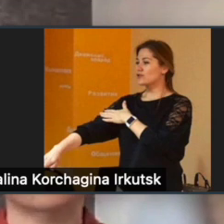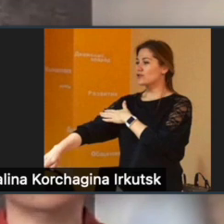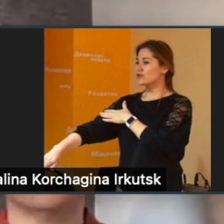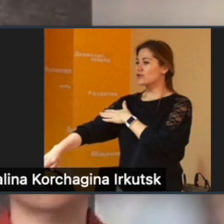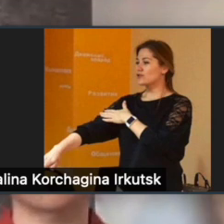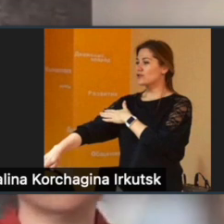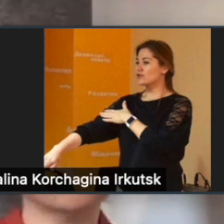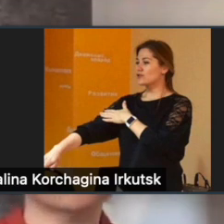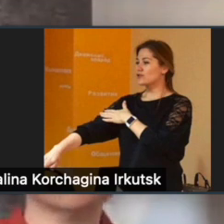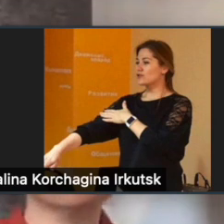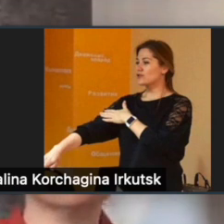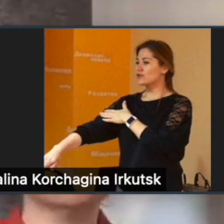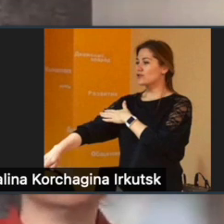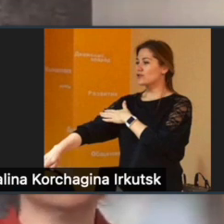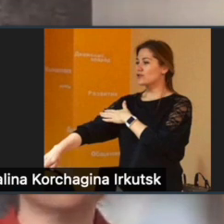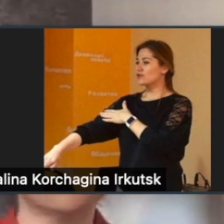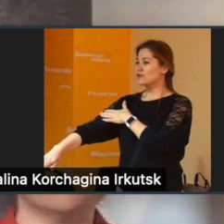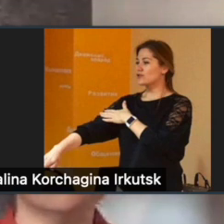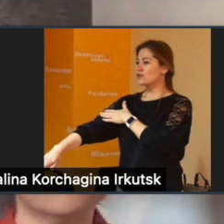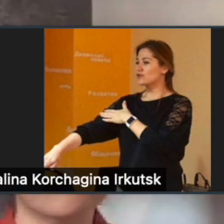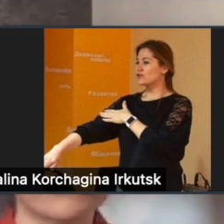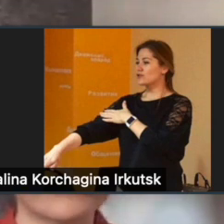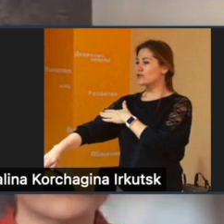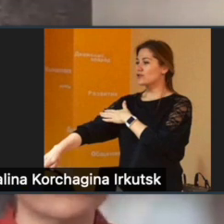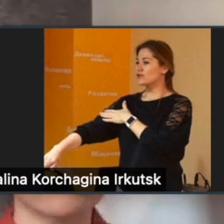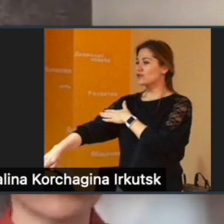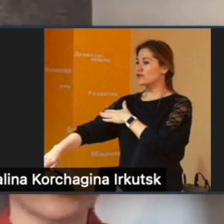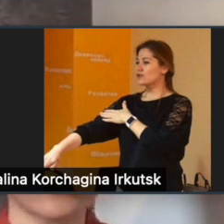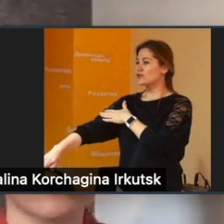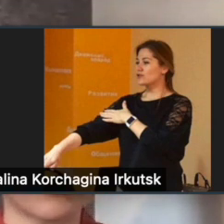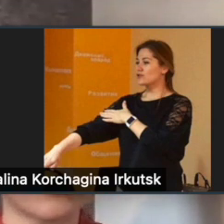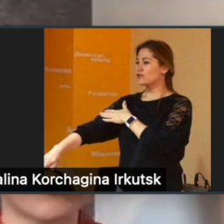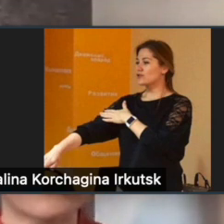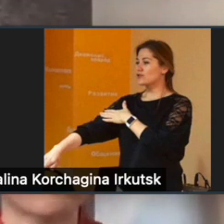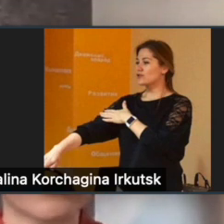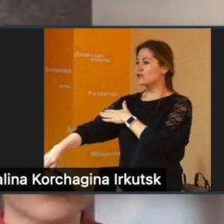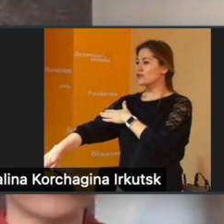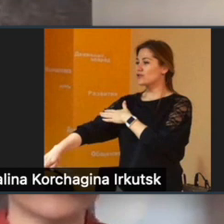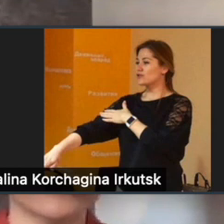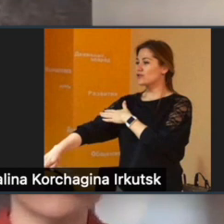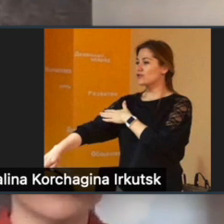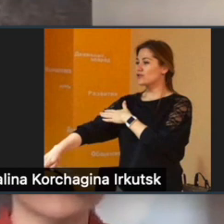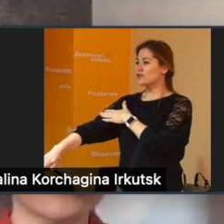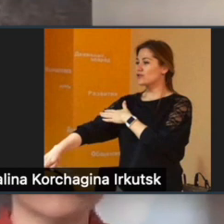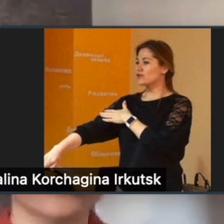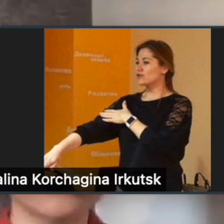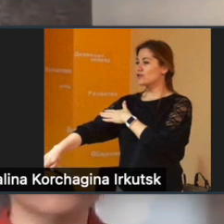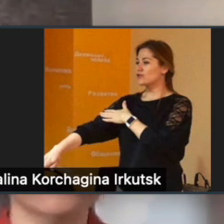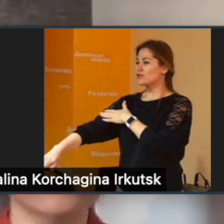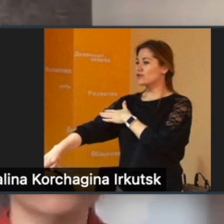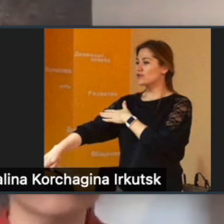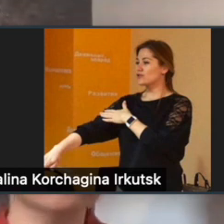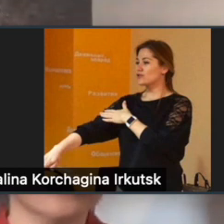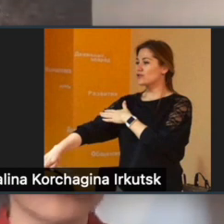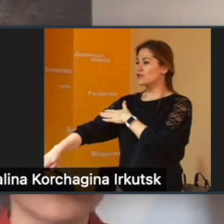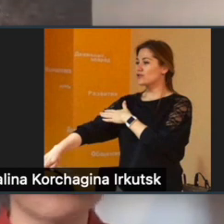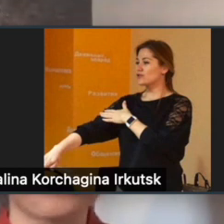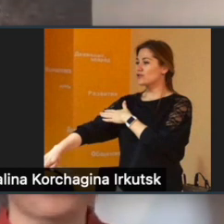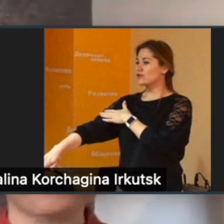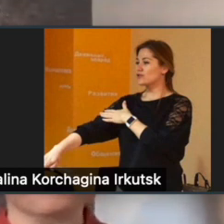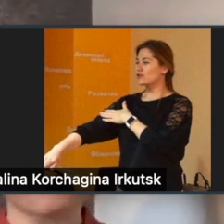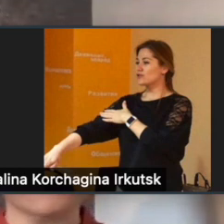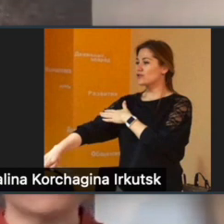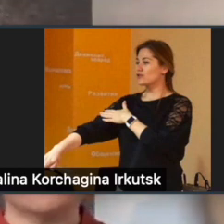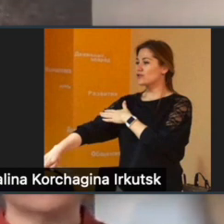и акцентировала внимание на том, что даже имя ему выбрали, как у старшего брата. Постоянно думали, что вот он не выживет.